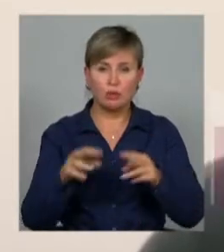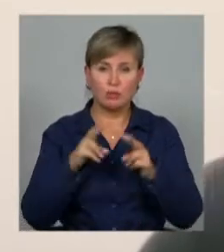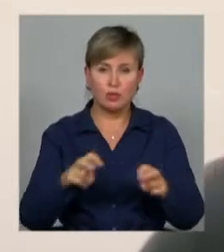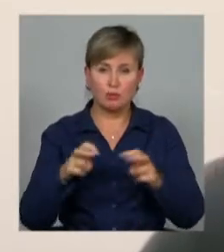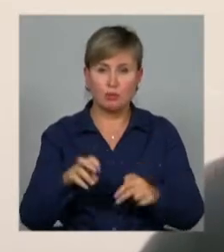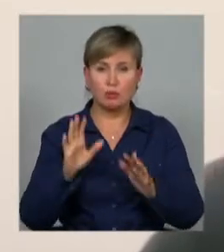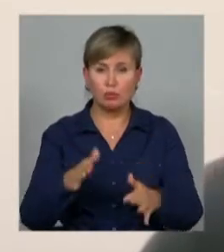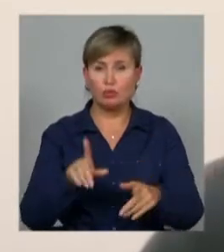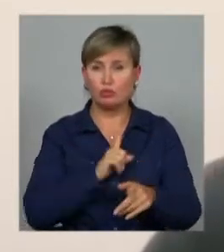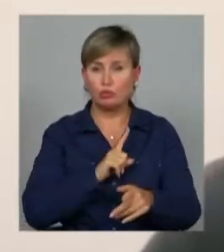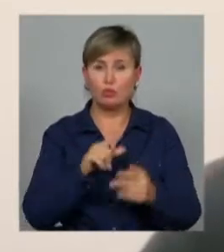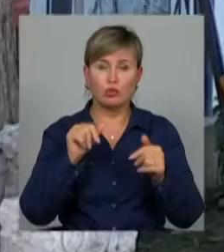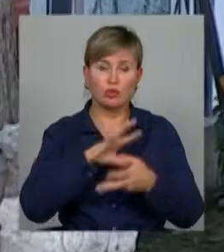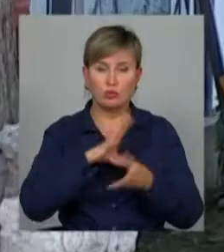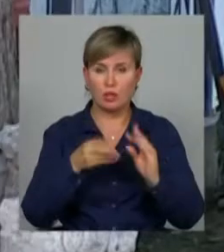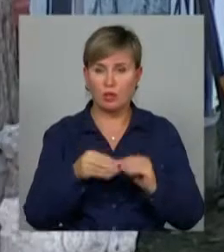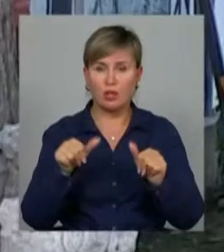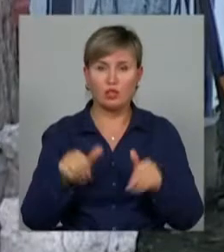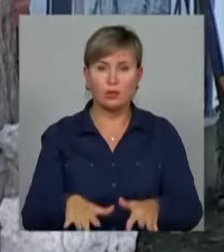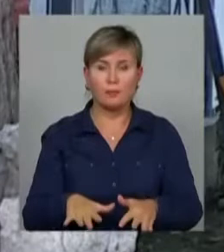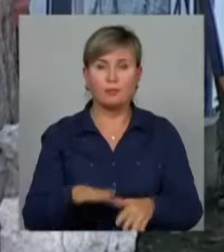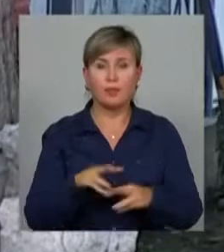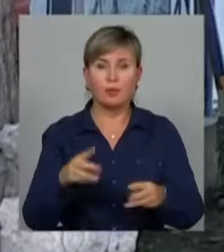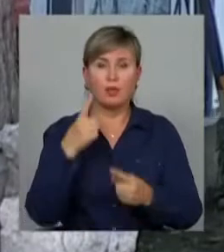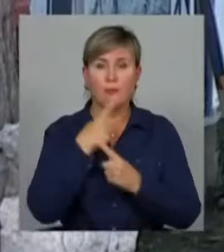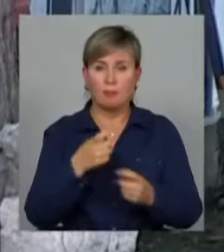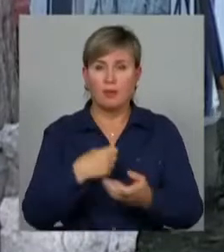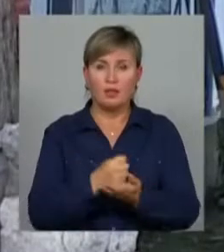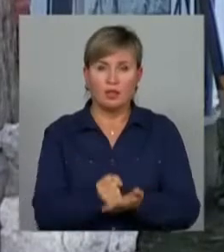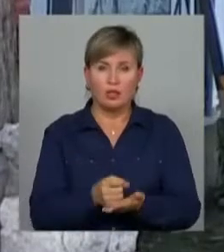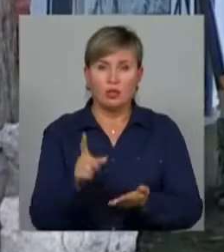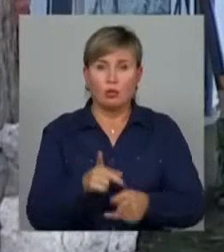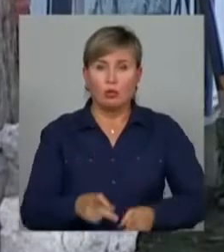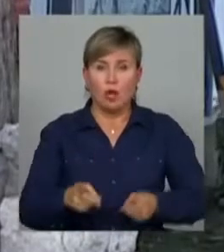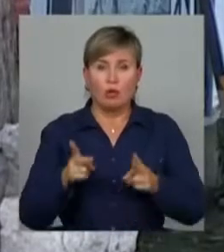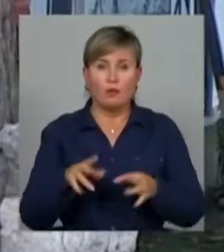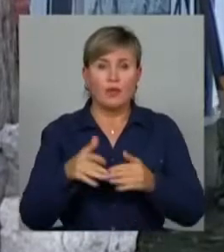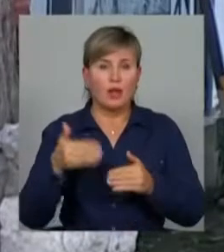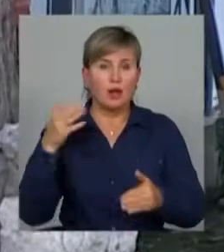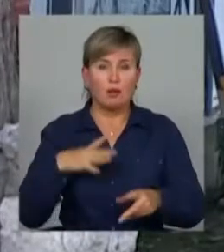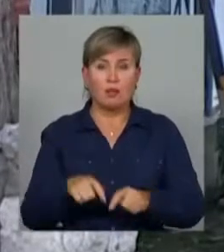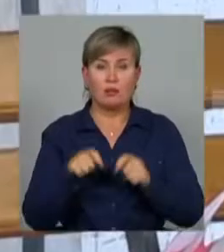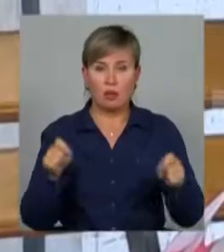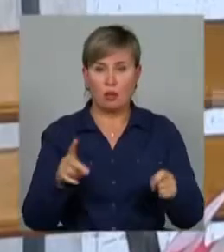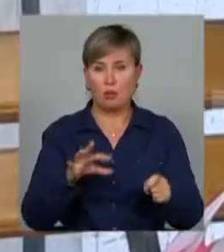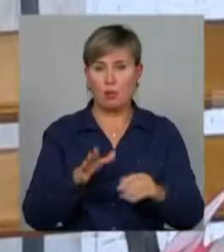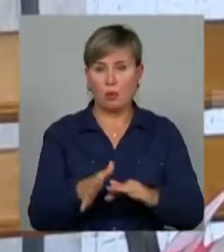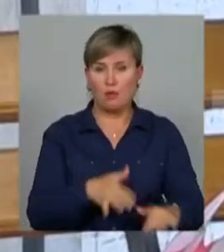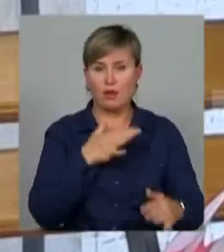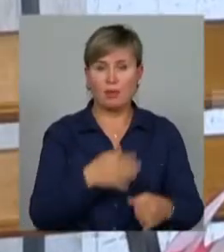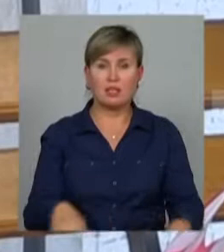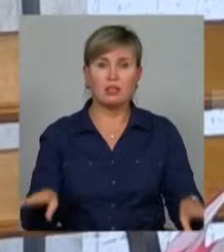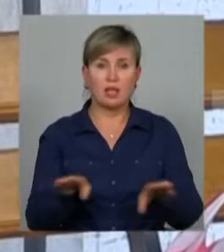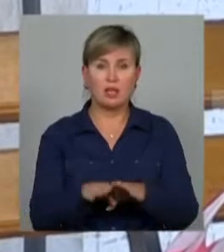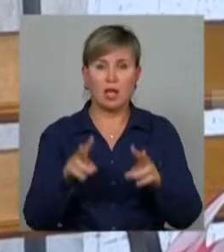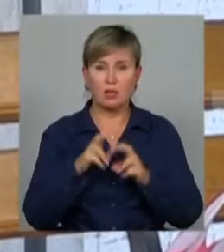принято законное процессуальное решение. В департаменте подтвердили, что уголовное дело ранее возбуждалось, но было закрыто, так как некоторые экспертизы